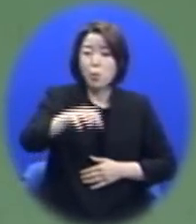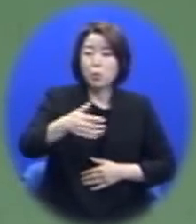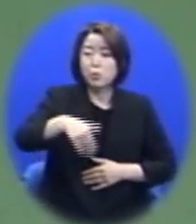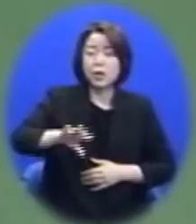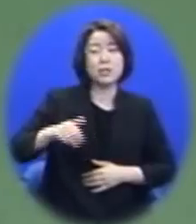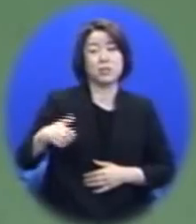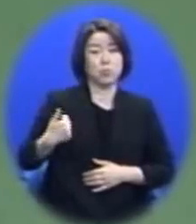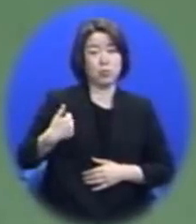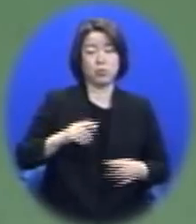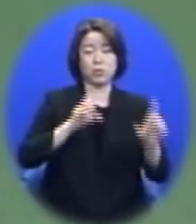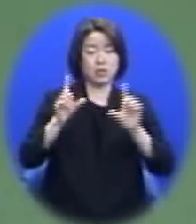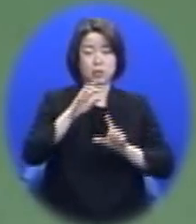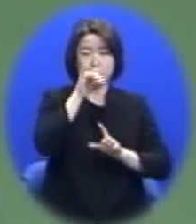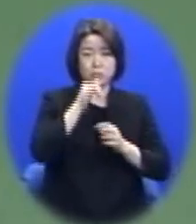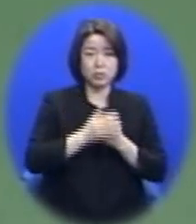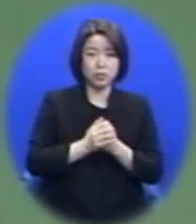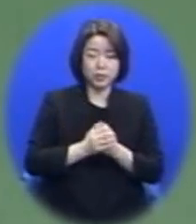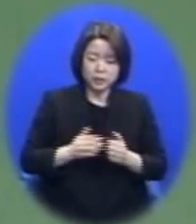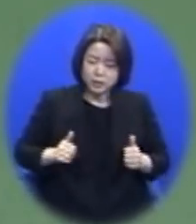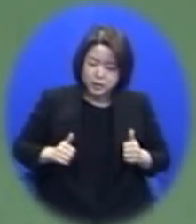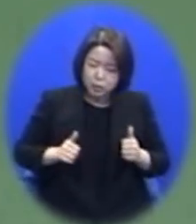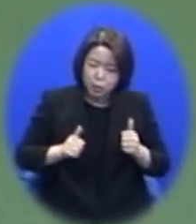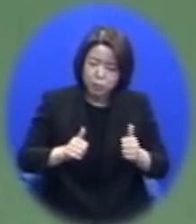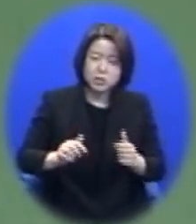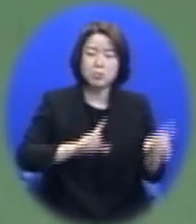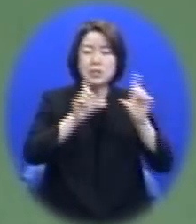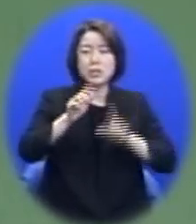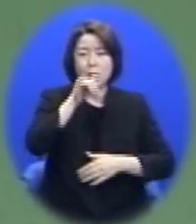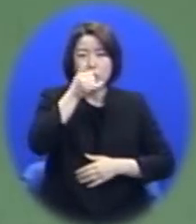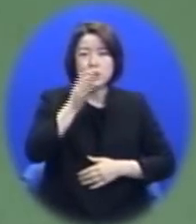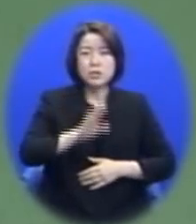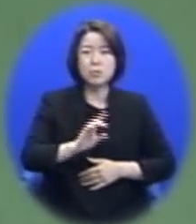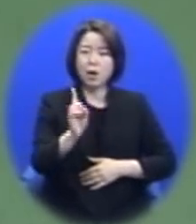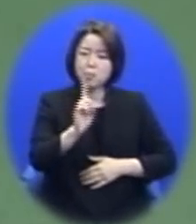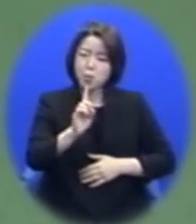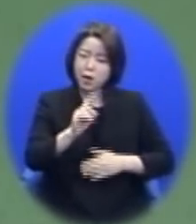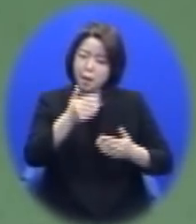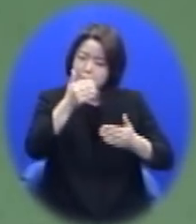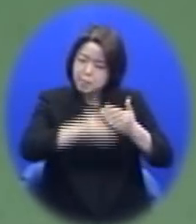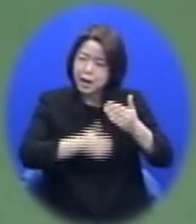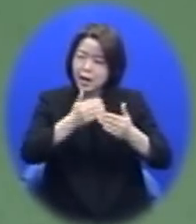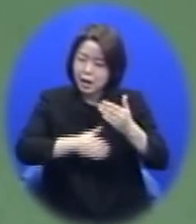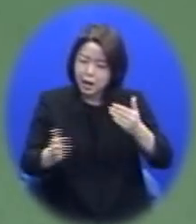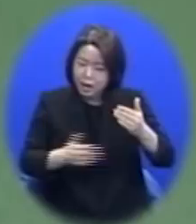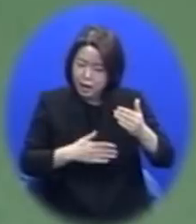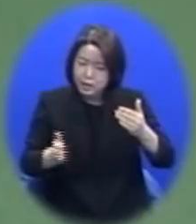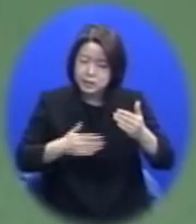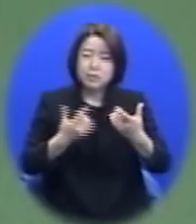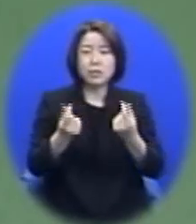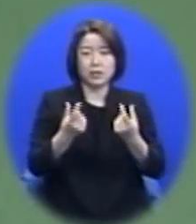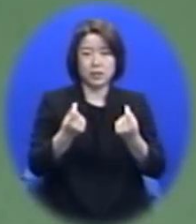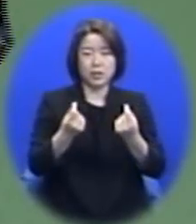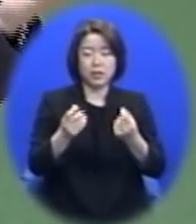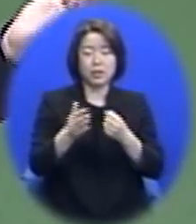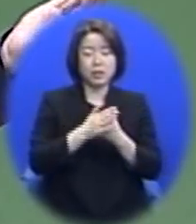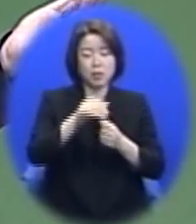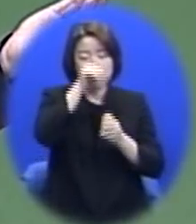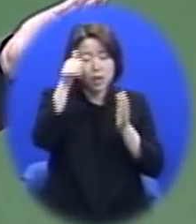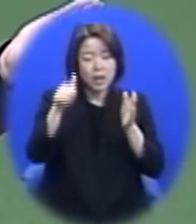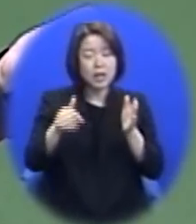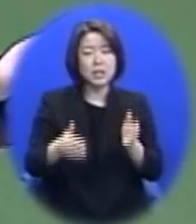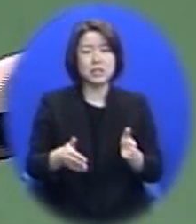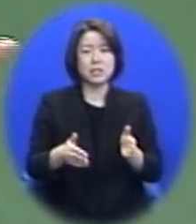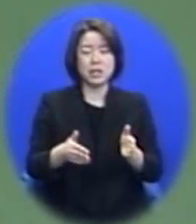그러니까 열심히 살아도 뭐가 확 빠진 것 같습니다. 때때로는 인생이 너무 허무하게 느껴지고 미래가 너무